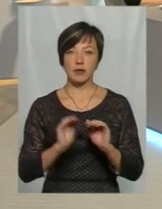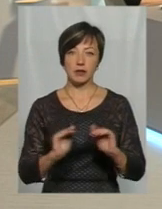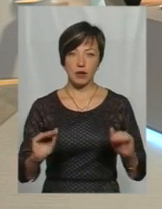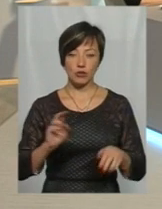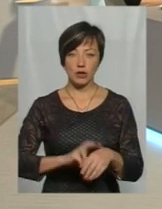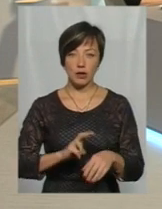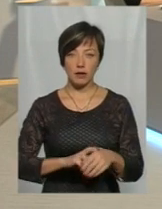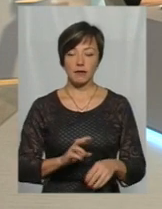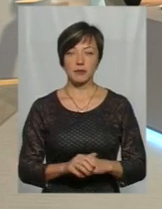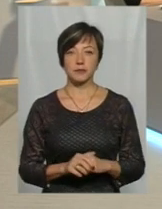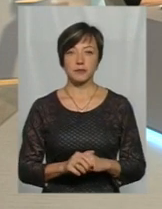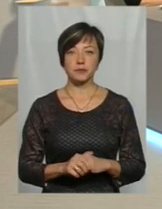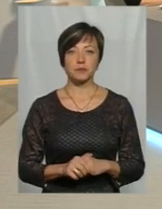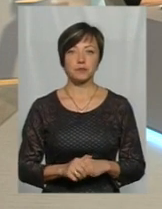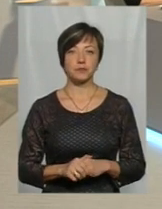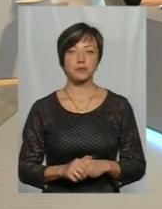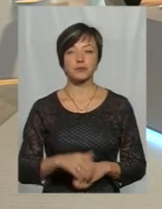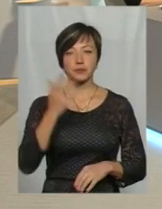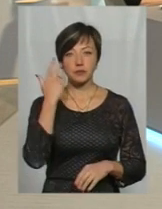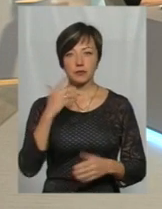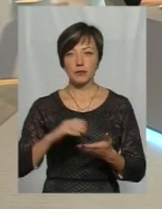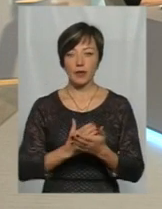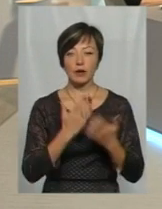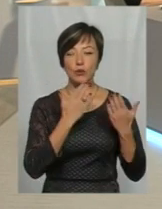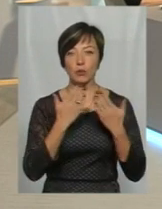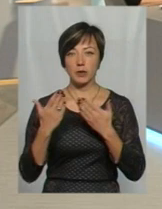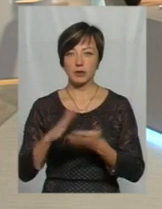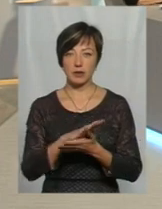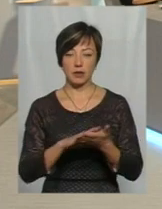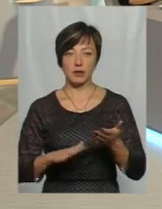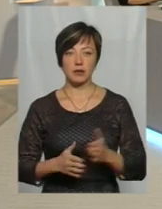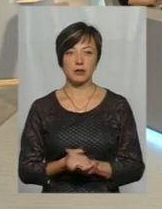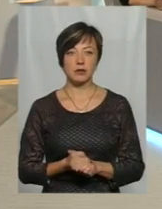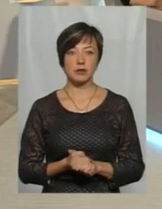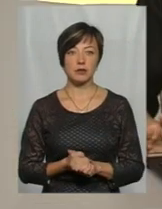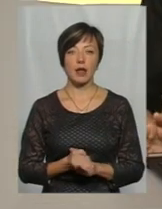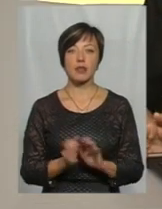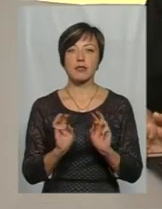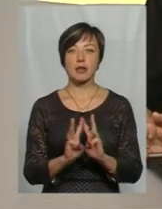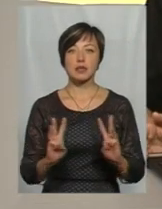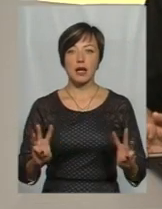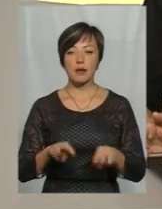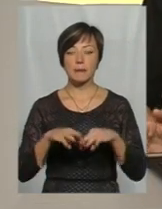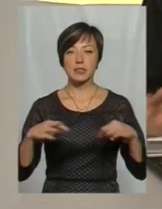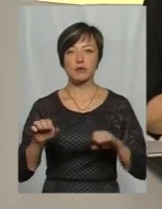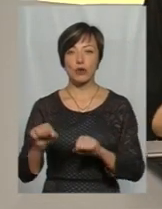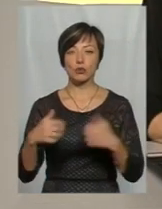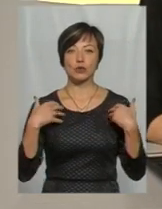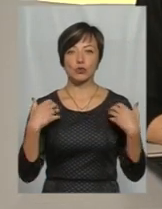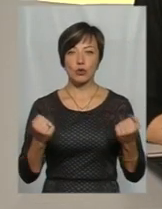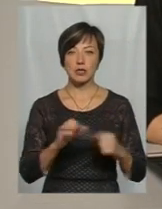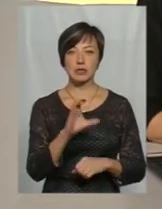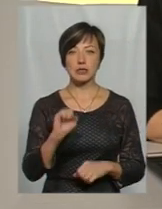педіатрів, при якісному опитуванні і так далі. На сайті Міністерства охорони здоров'я